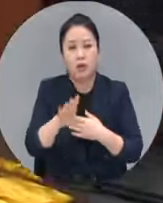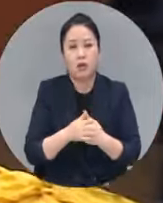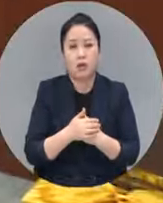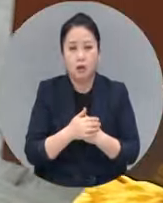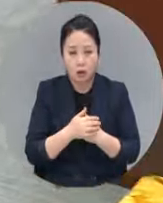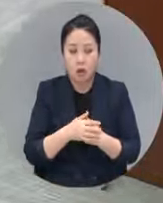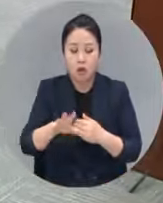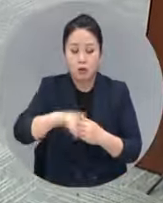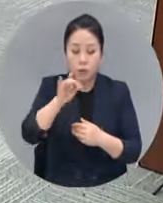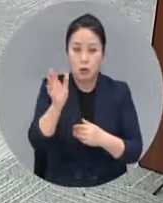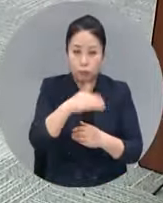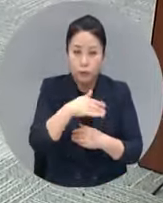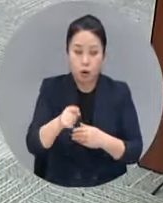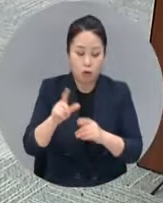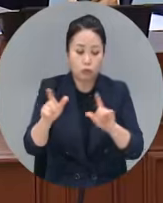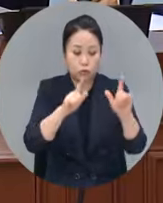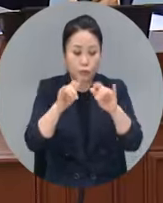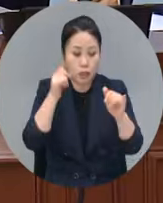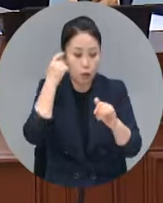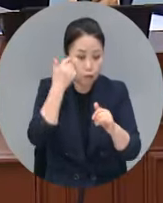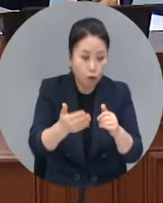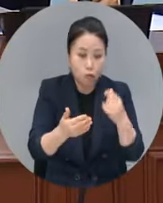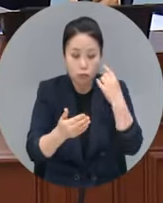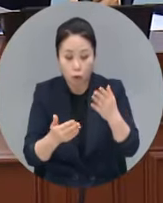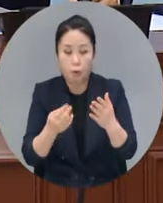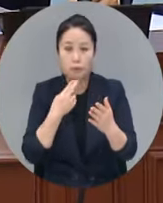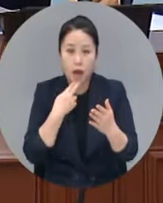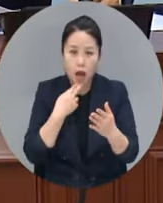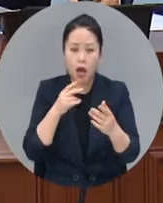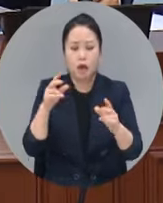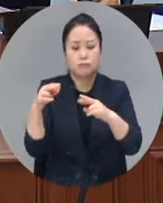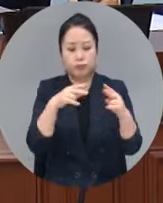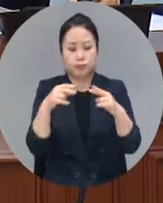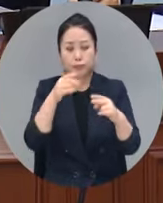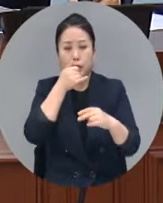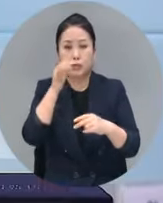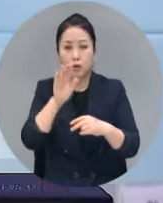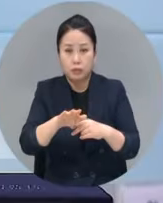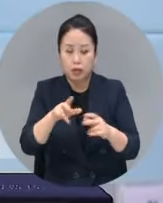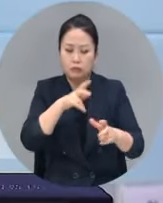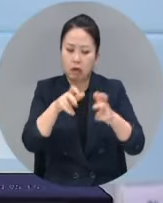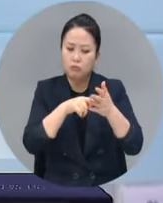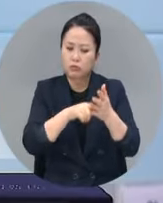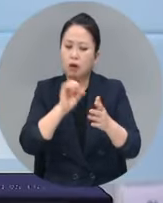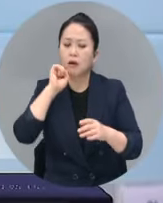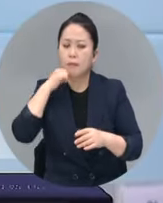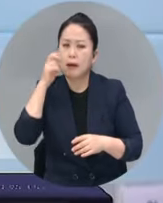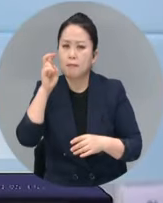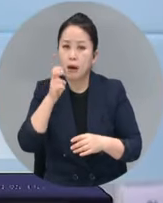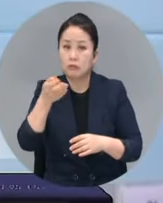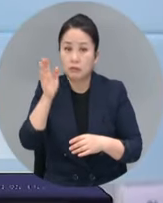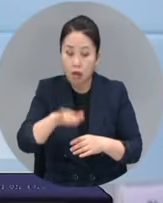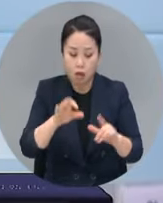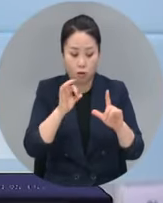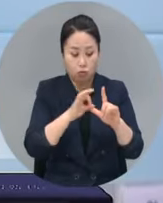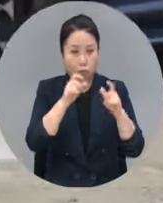당시부터 주민 의견 수렴 과정이 없어 논란이 됐던 만큼 사업 추진이 어려울 것으로 예견됐는데도 의령군은 협약을